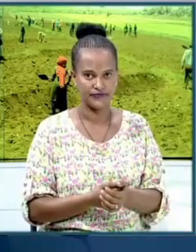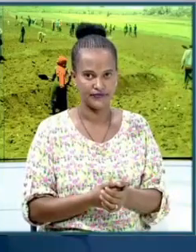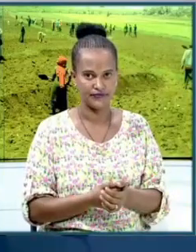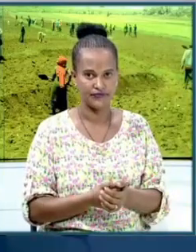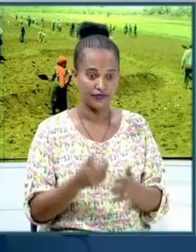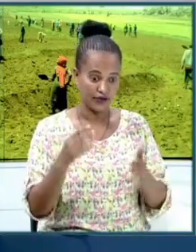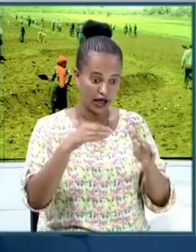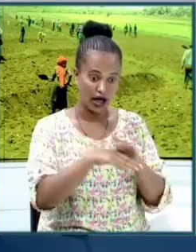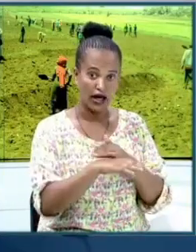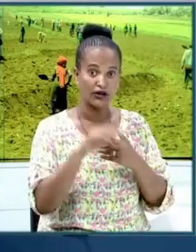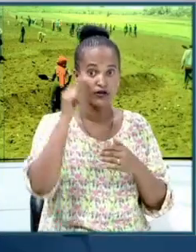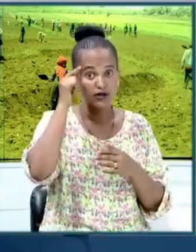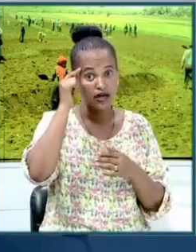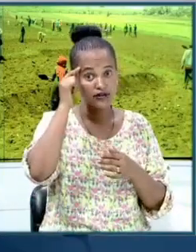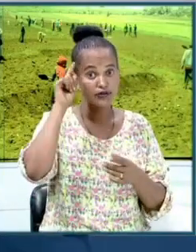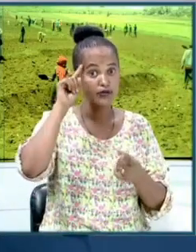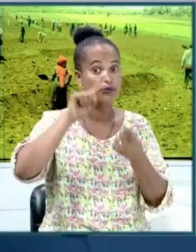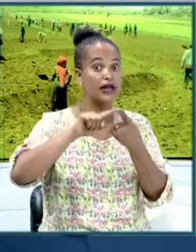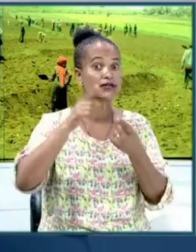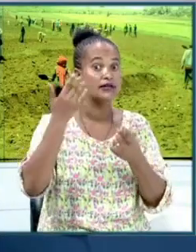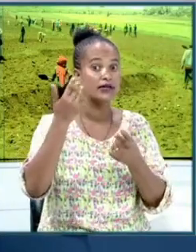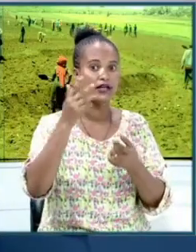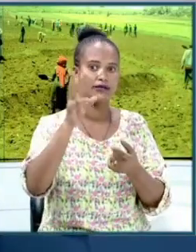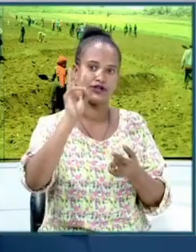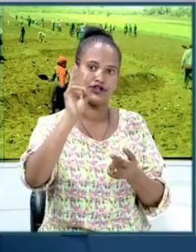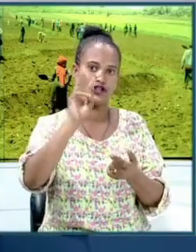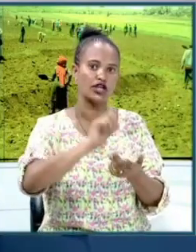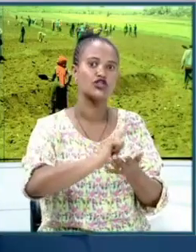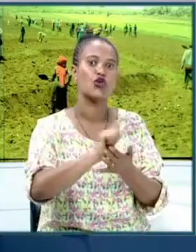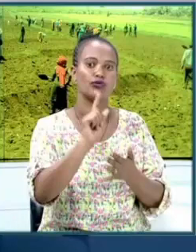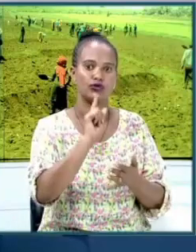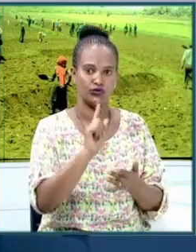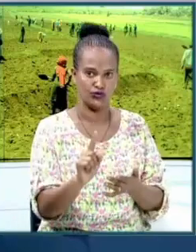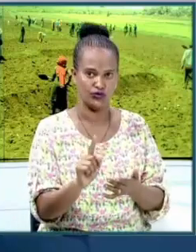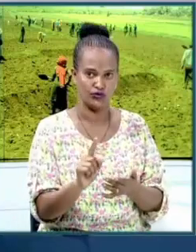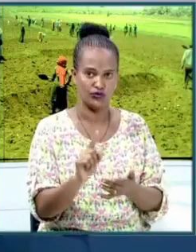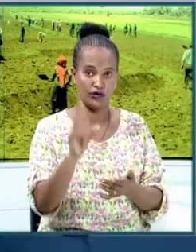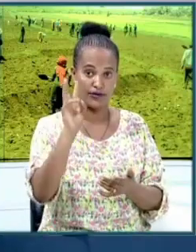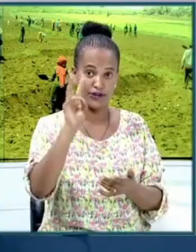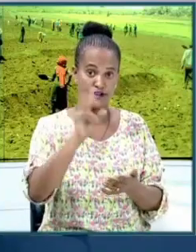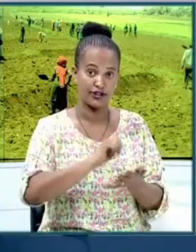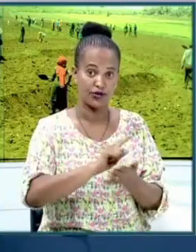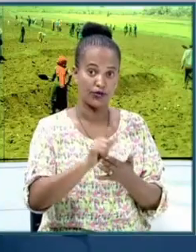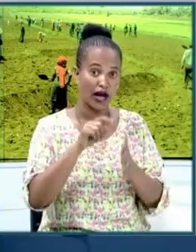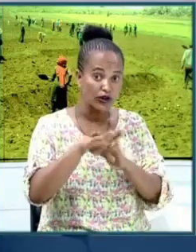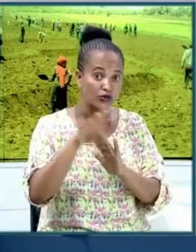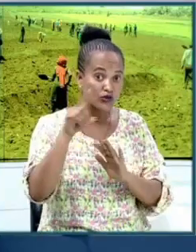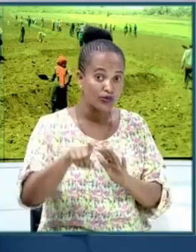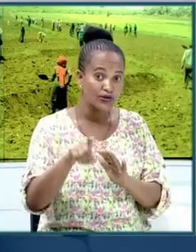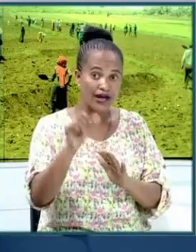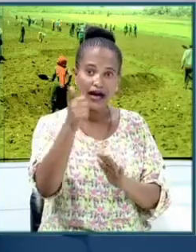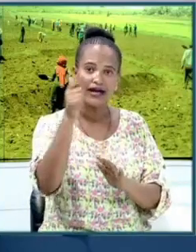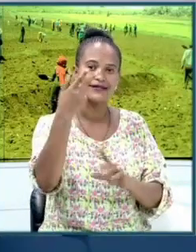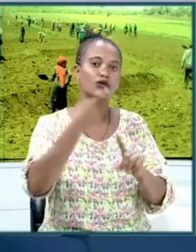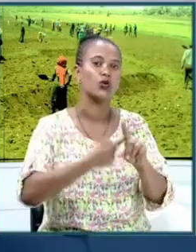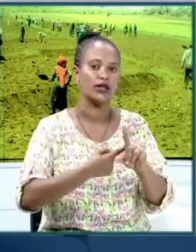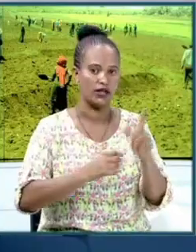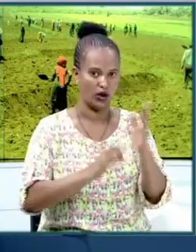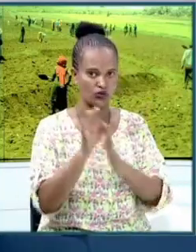كأتو تحاسيبه مالت بلانز نورجن أو شدش سموني أبشر دشة سام كأت زغبوس أسر طوري.